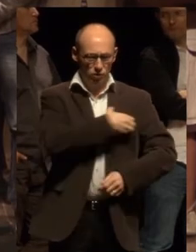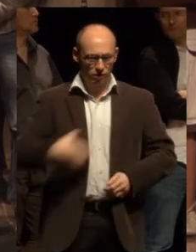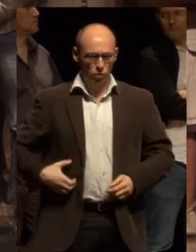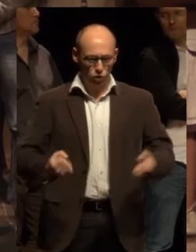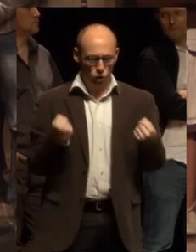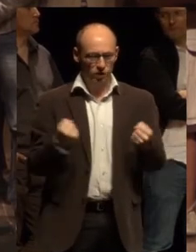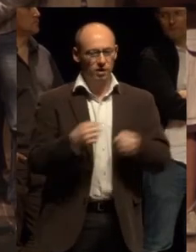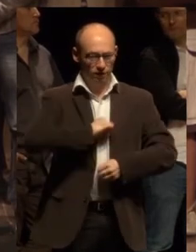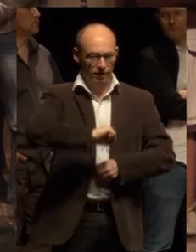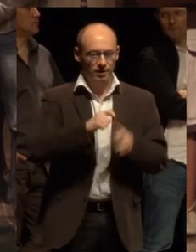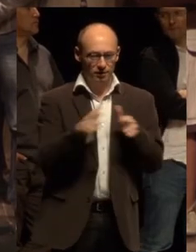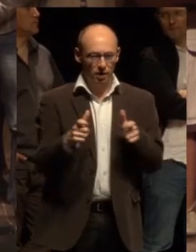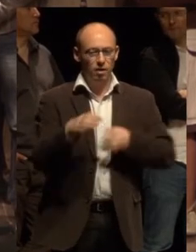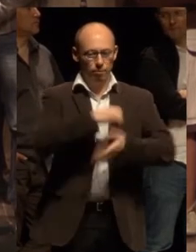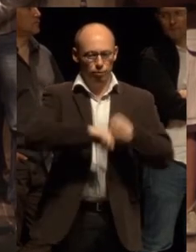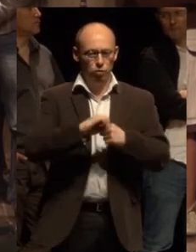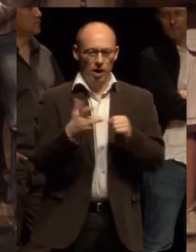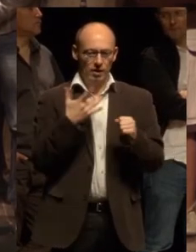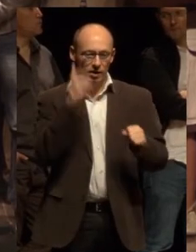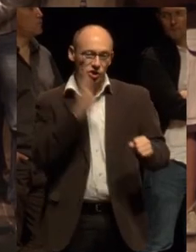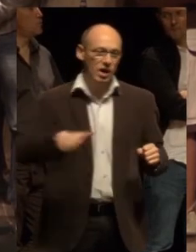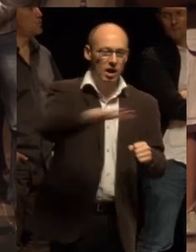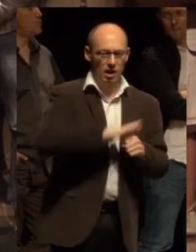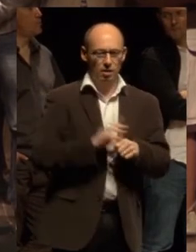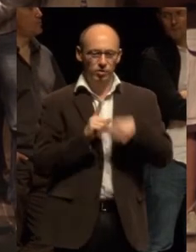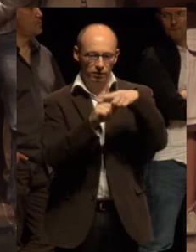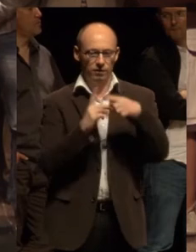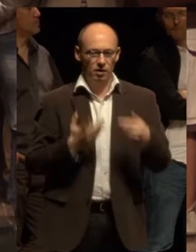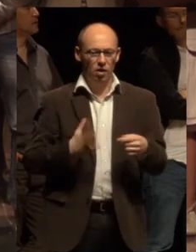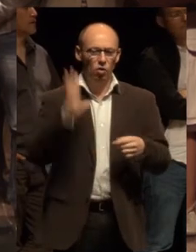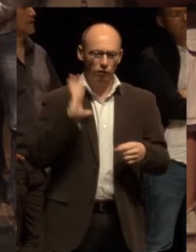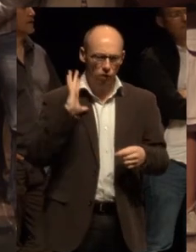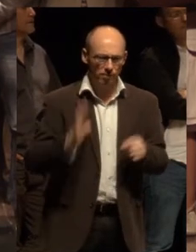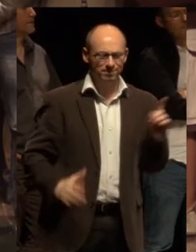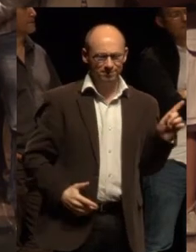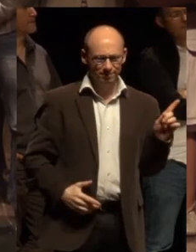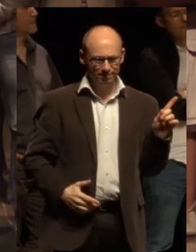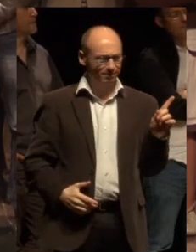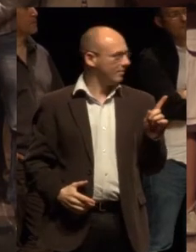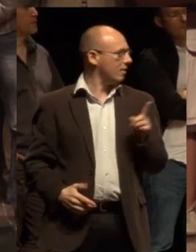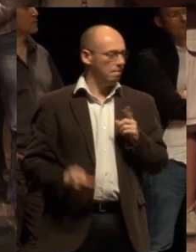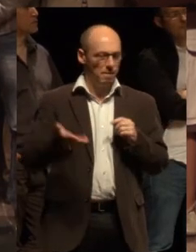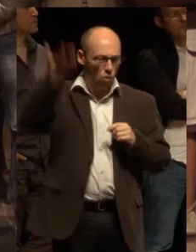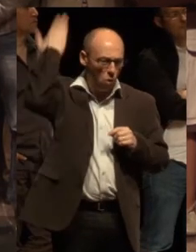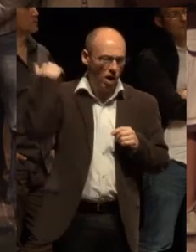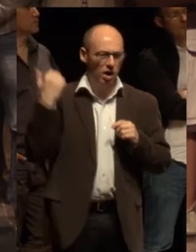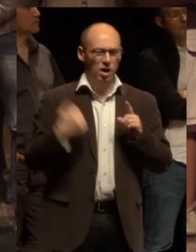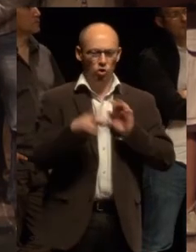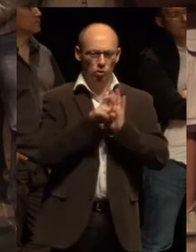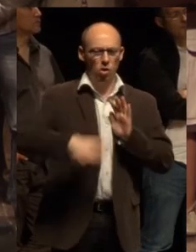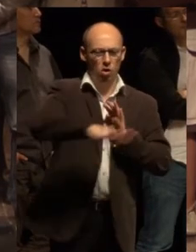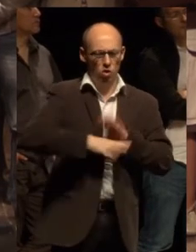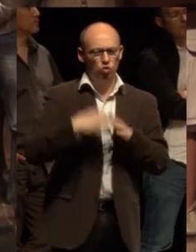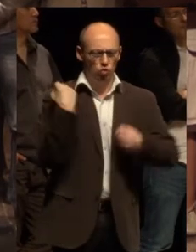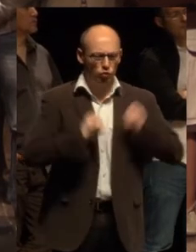solides, efficaces, au service de l'intérêt général. Par le passé, même un peu lointain, les Grenoblois ont